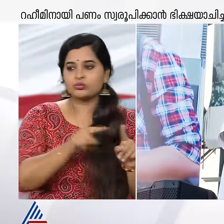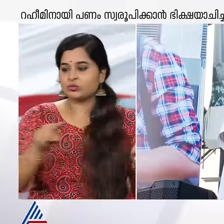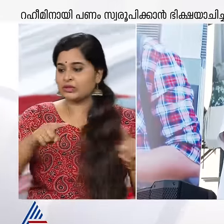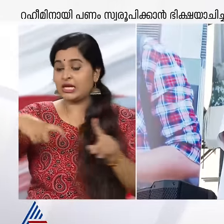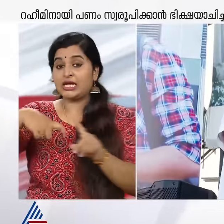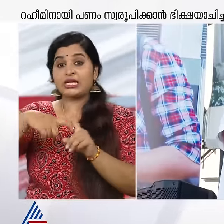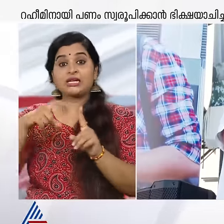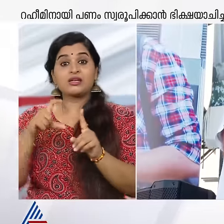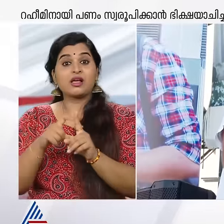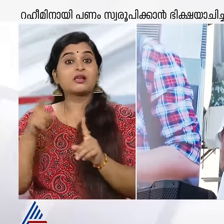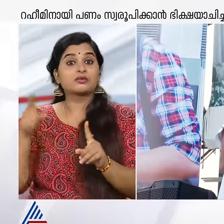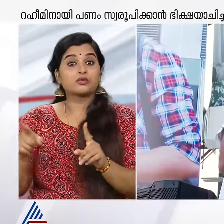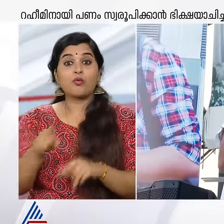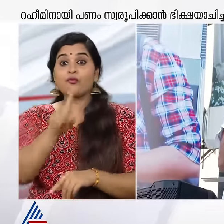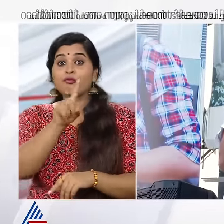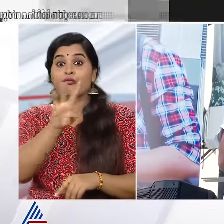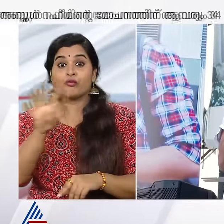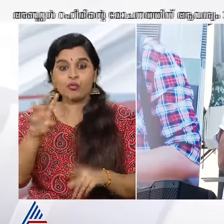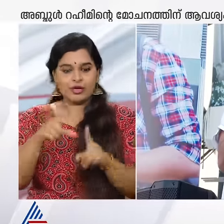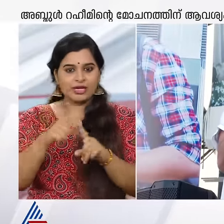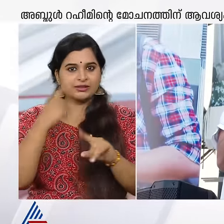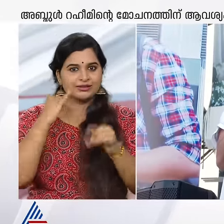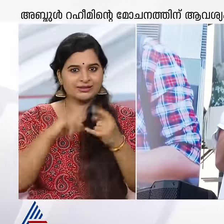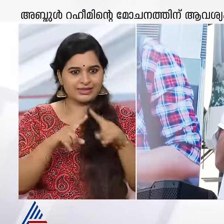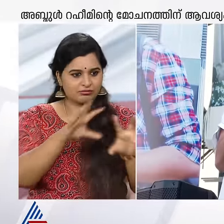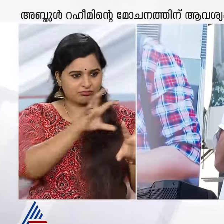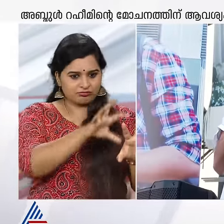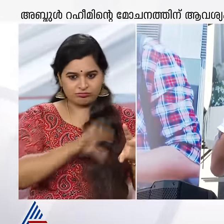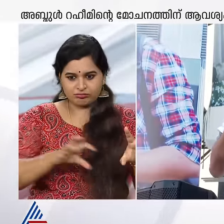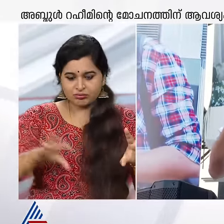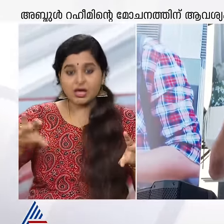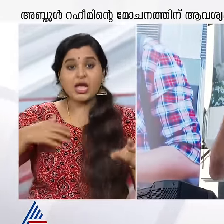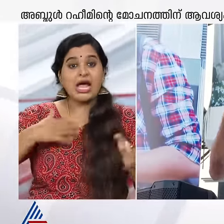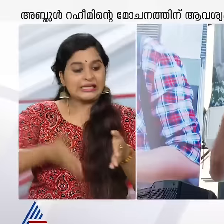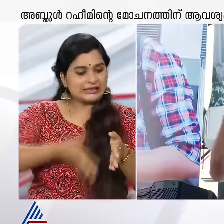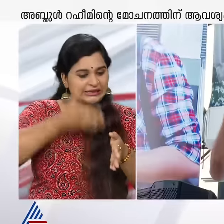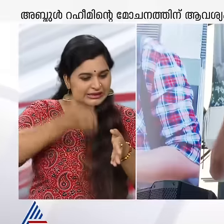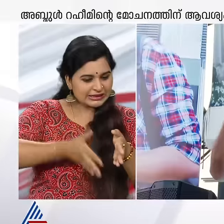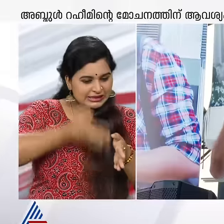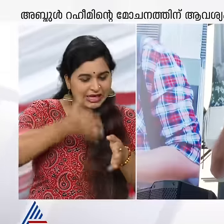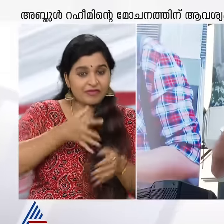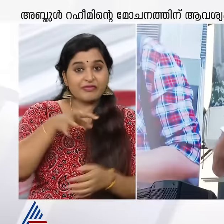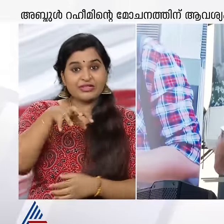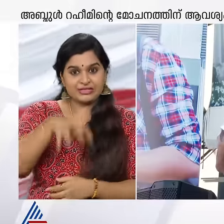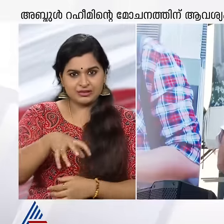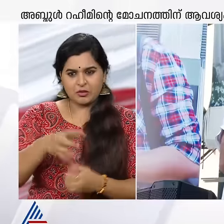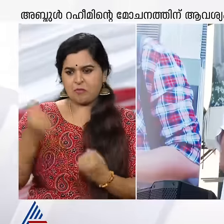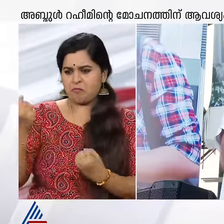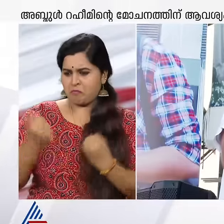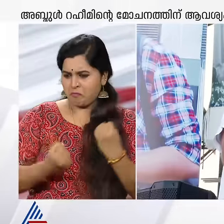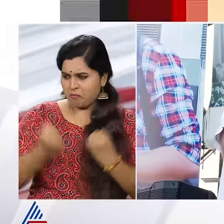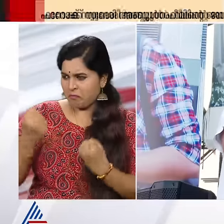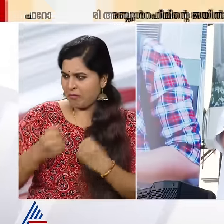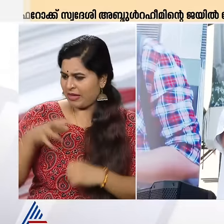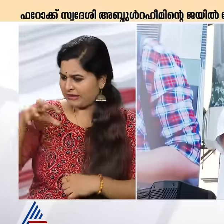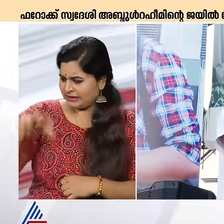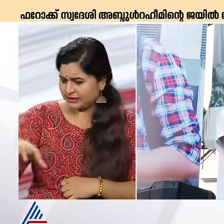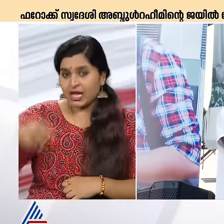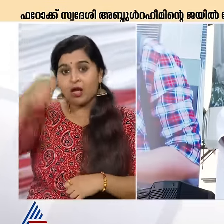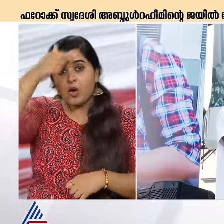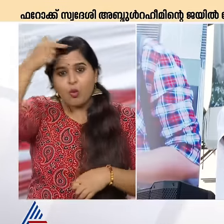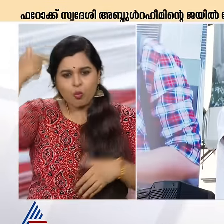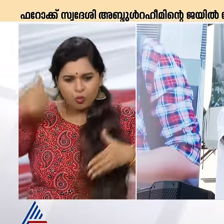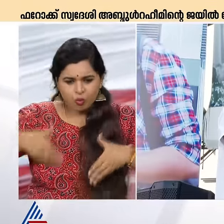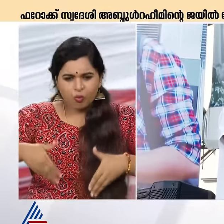വരെ എല്ലാ ജില്ലകളിലൂടെയും റെയിൽവേ സ്റ്റേഷൻ, ബസ് സ്റ്റാൻഡ് തുടങ്ങിയ നിരത്തിലൂടെ